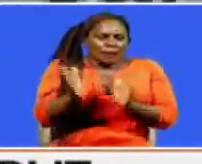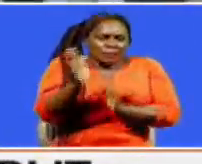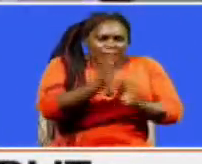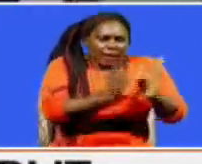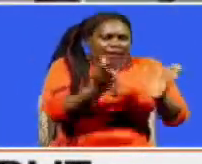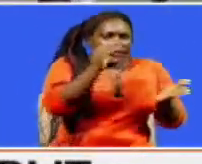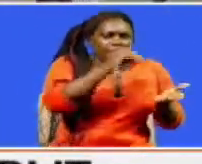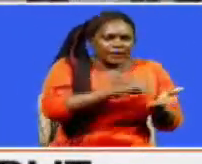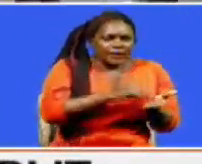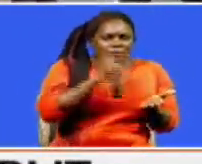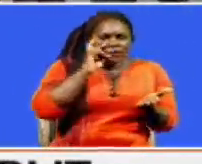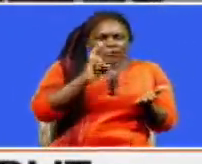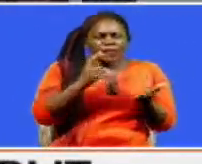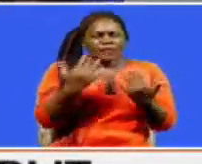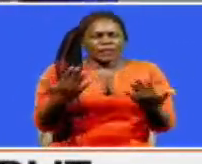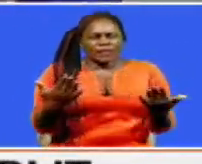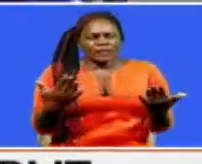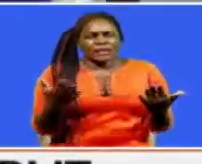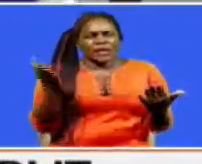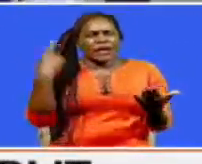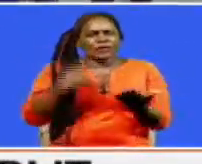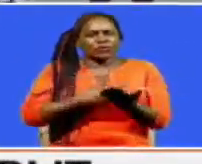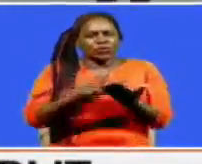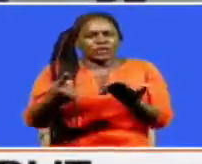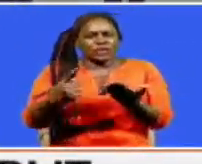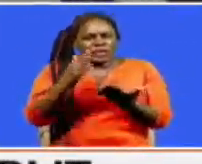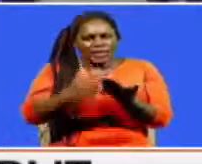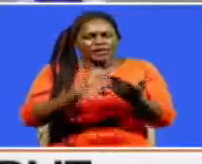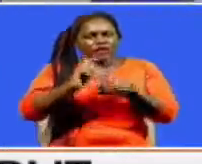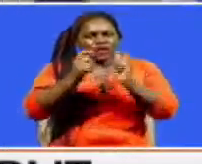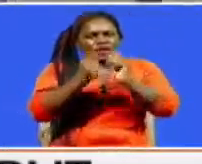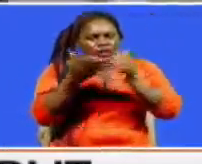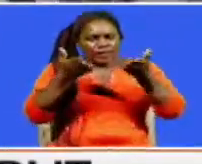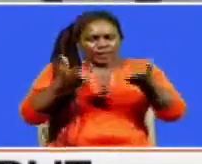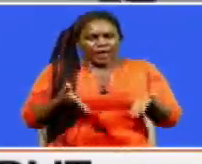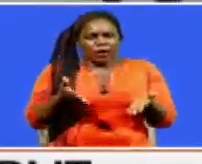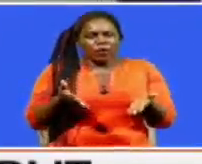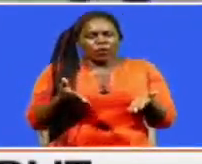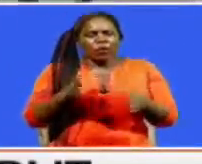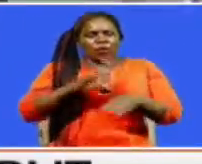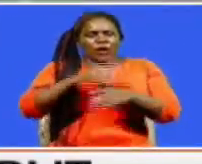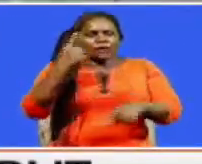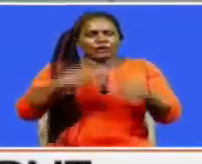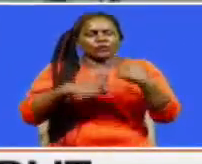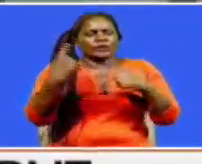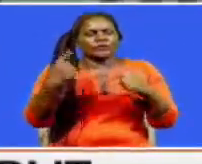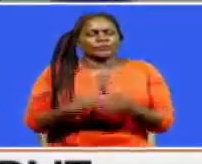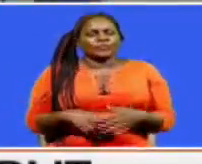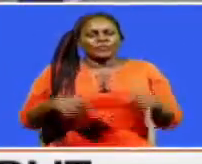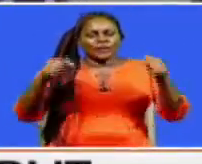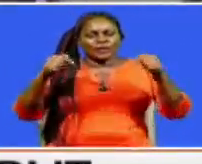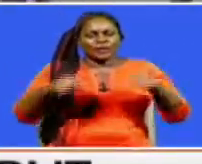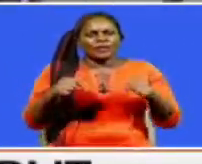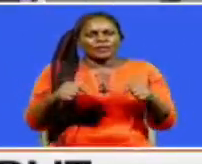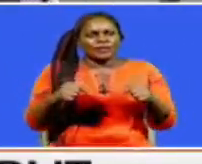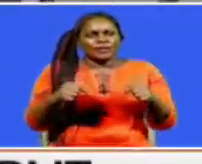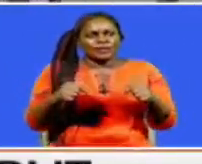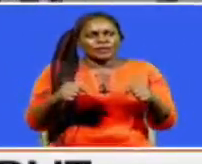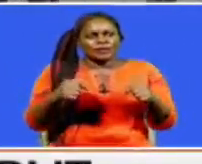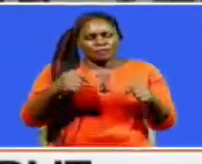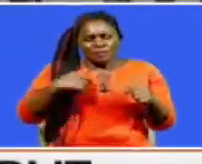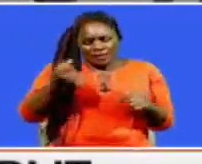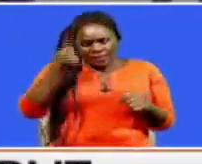board, correct mistakes to have last weekend, and come to this game more clinical. Yeah, and we had it. Is story yote na boil